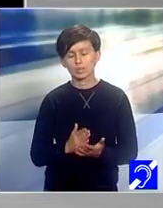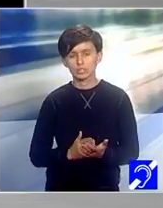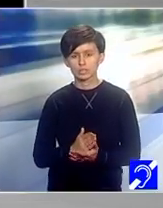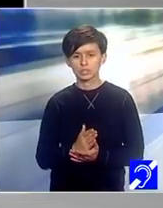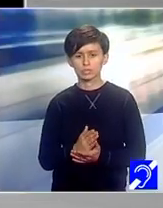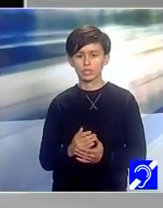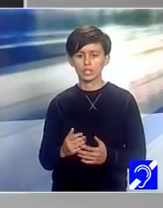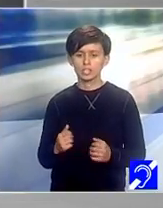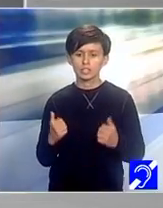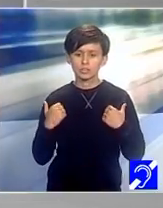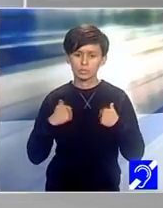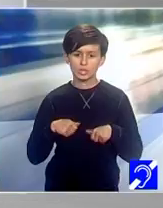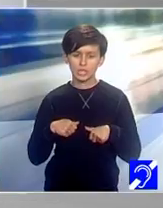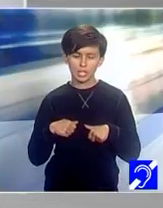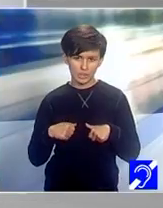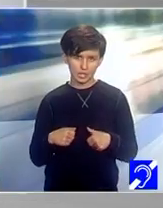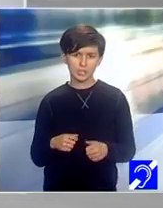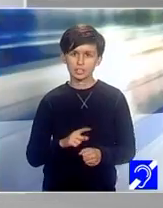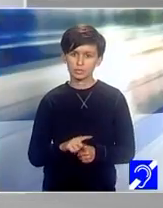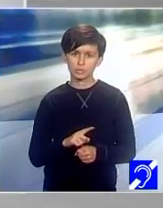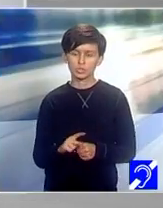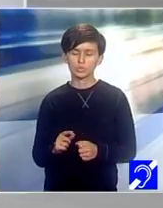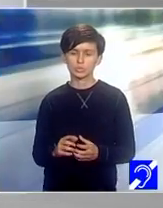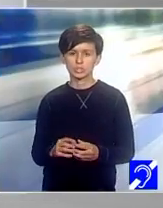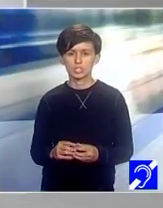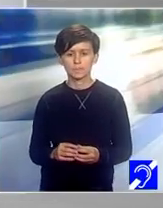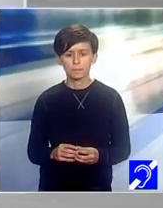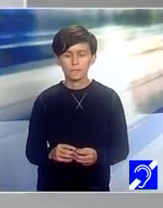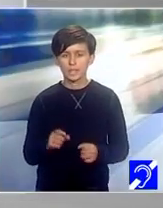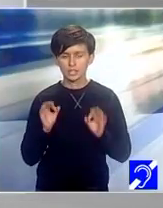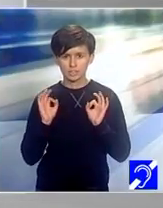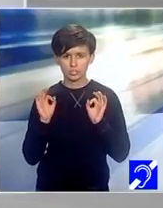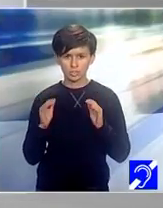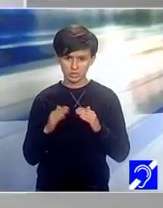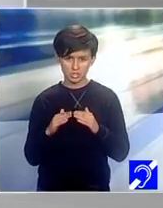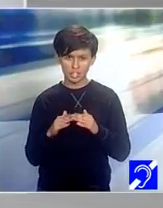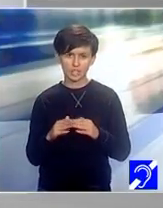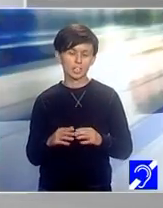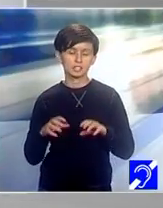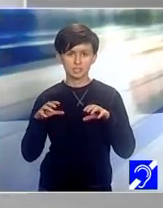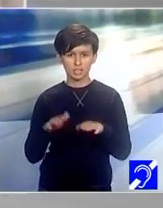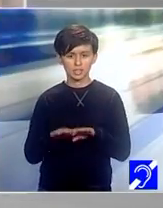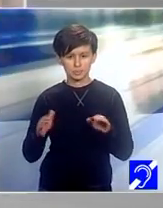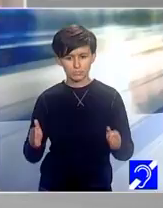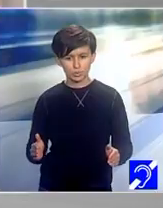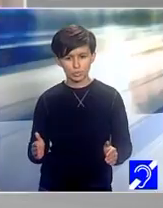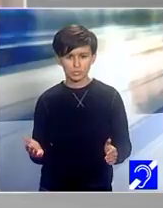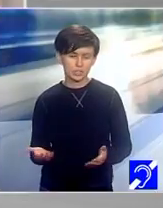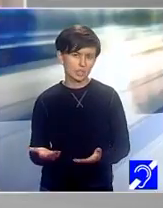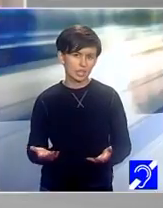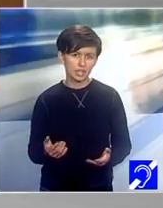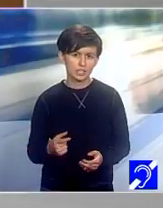ținute vestimentare și produse de uz casnic, mobilier, să o includem în colecție în care tot